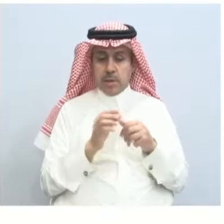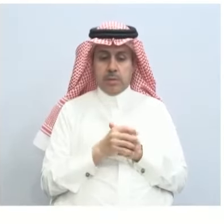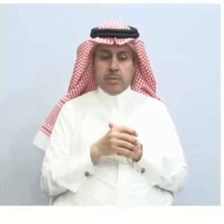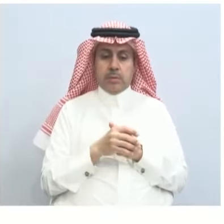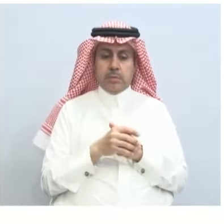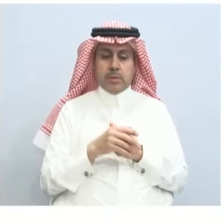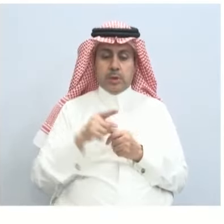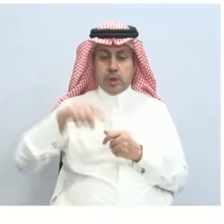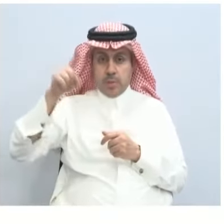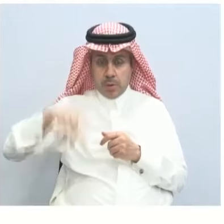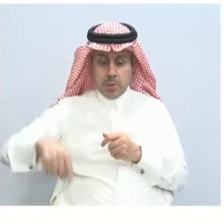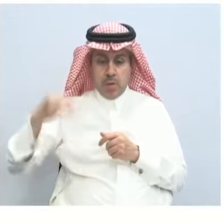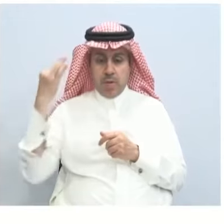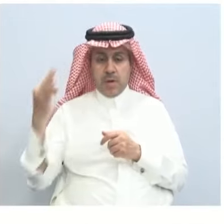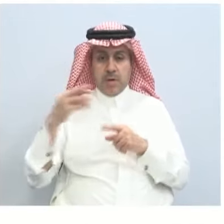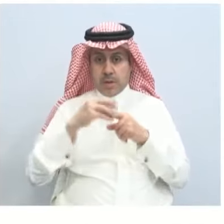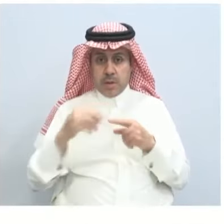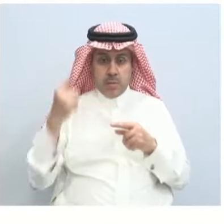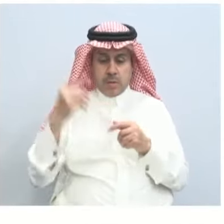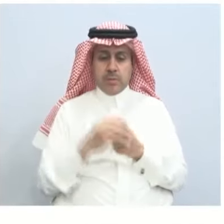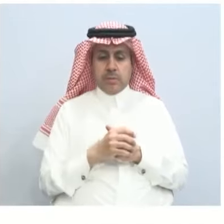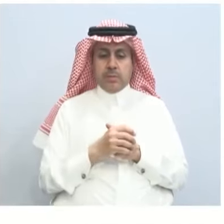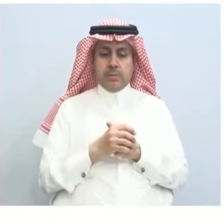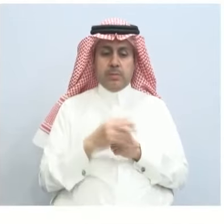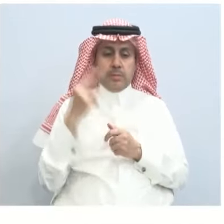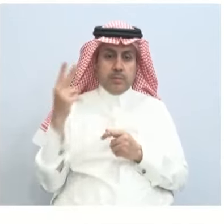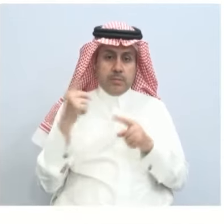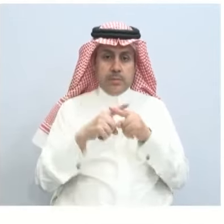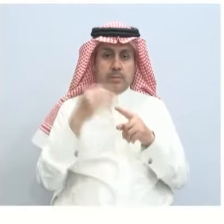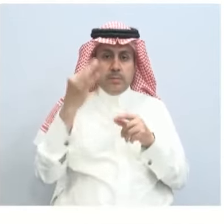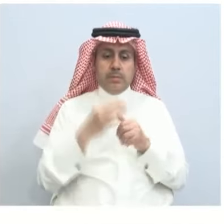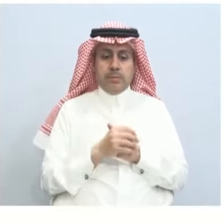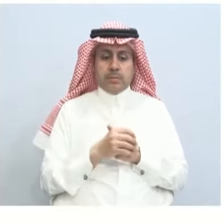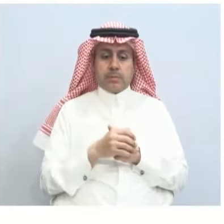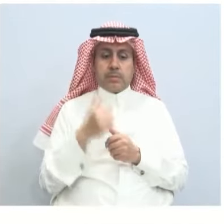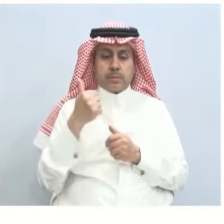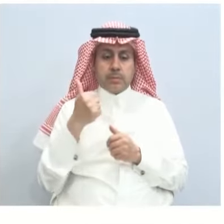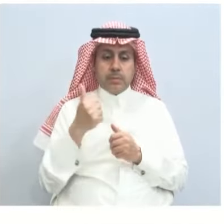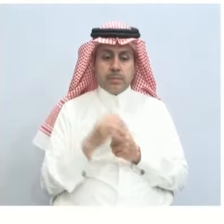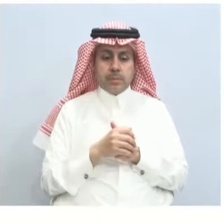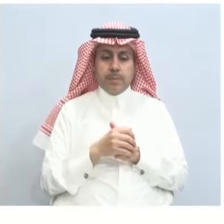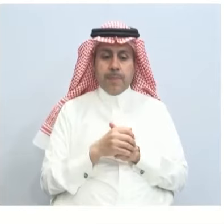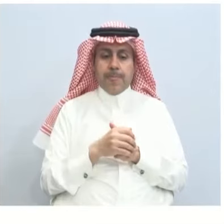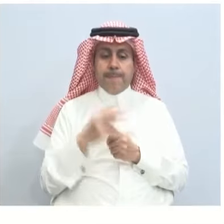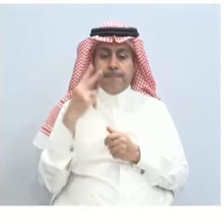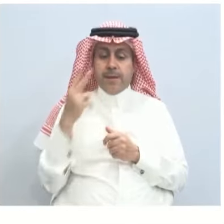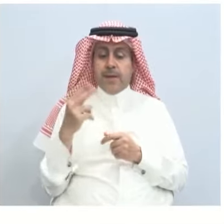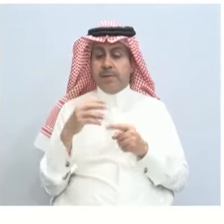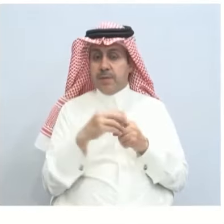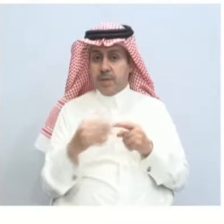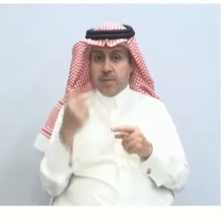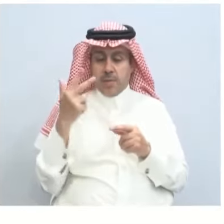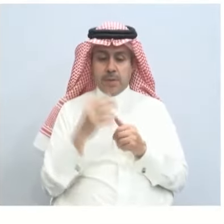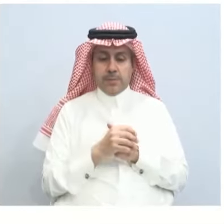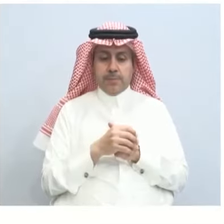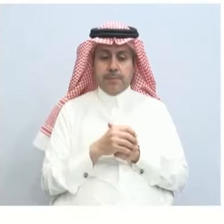هي 3 وسالب واح الان 2 في 3 6 2 في سالب ا سالب 8 قلنا دائما